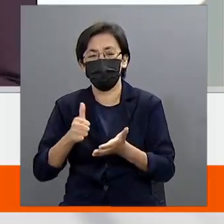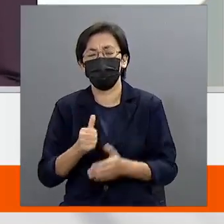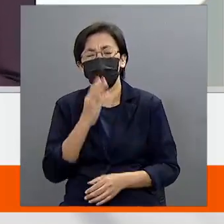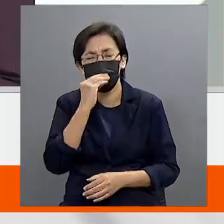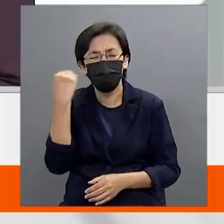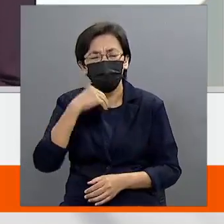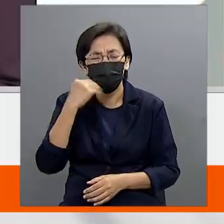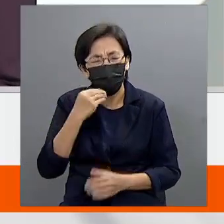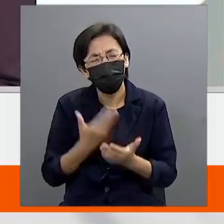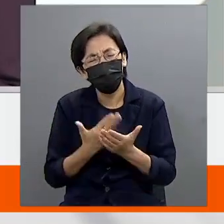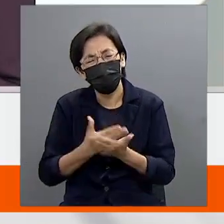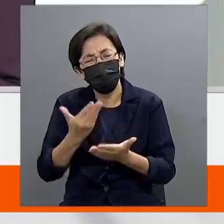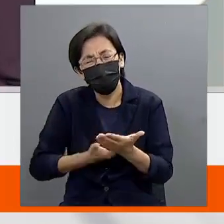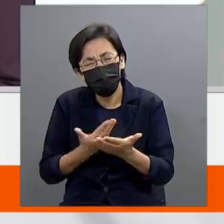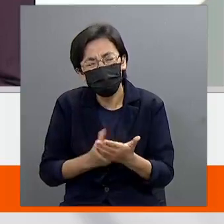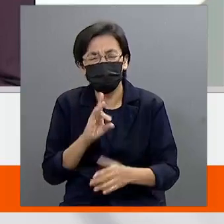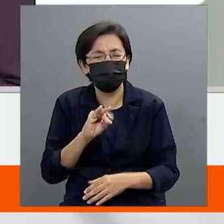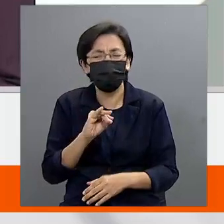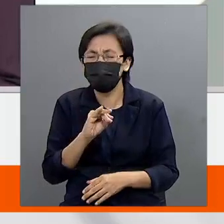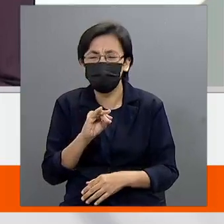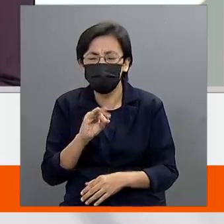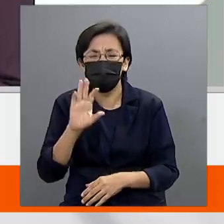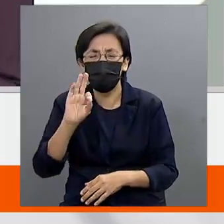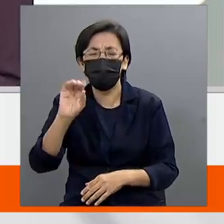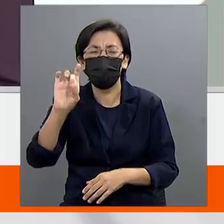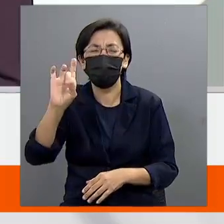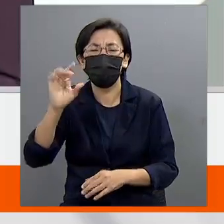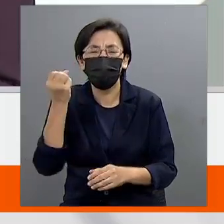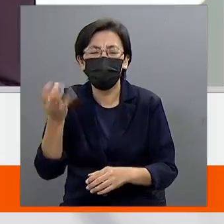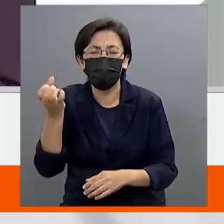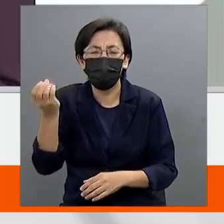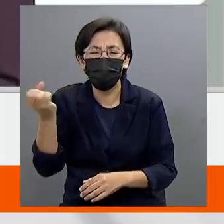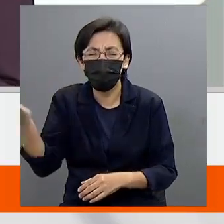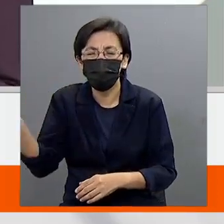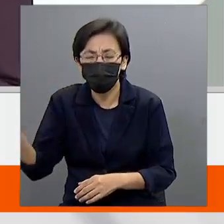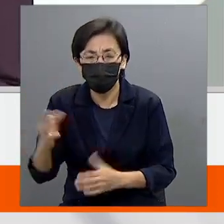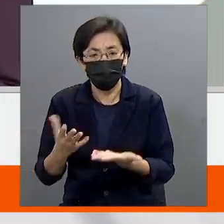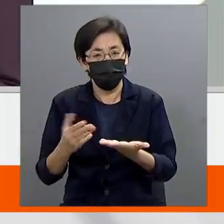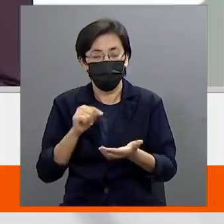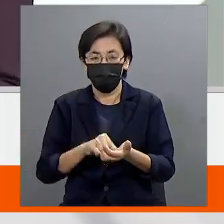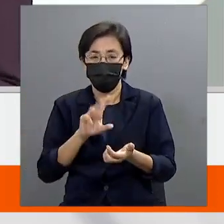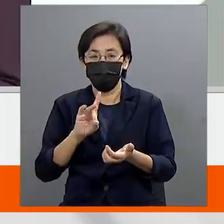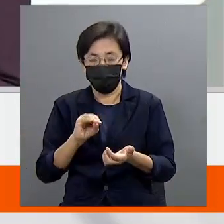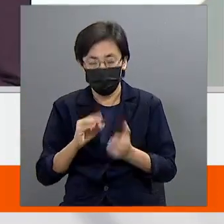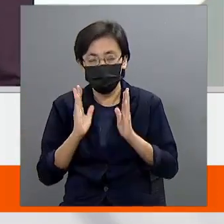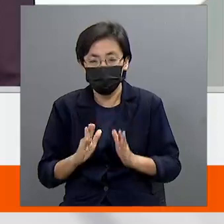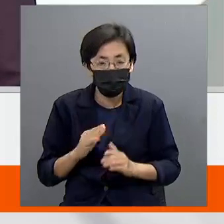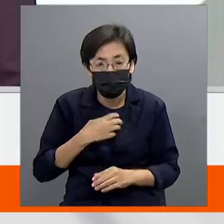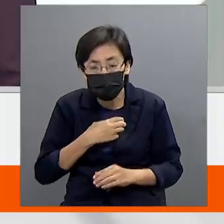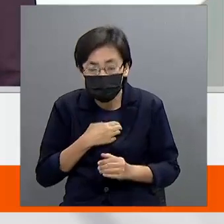ทีแล้วก็ไม่น่าจะทำให้เกิดการเปลี่ยนแปลงในลักษณะที่ว่าสร้างปัญหาสังคมที่ทำให้คนเสพติดการพนันมากขึ้นถูกต้องไหมค